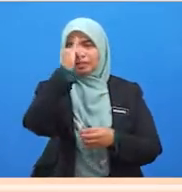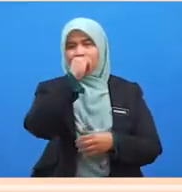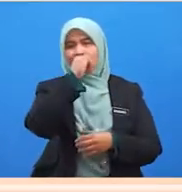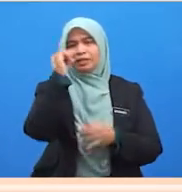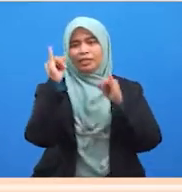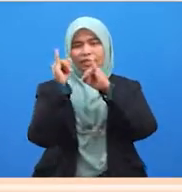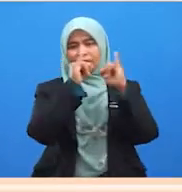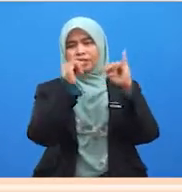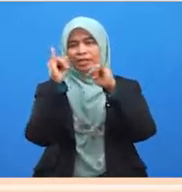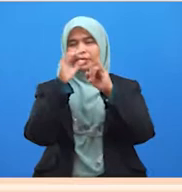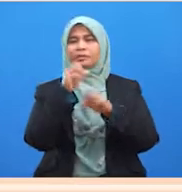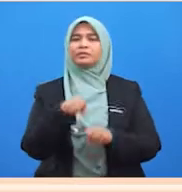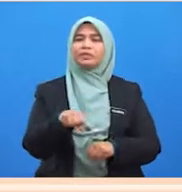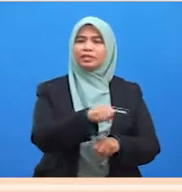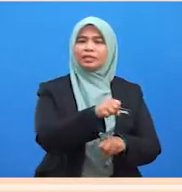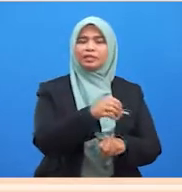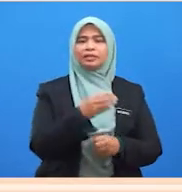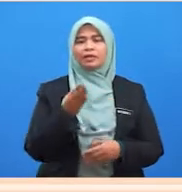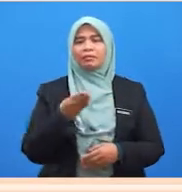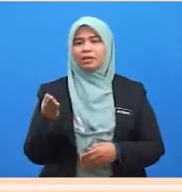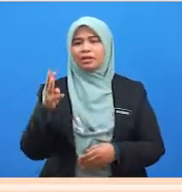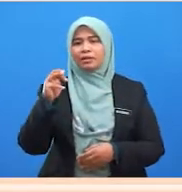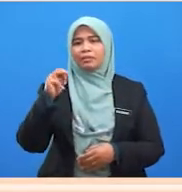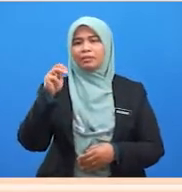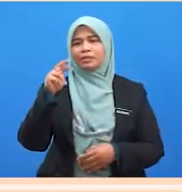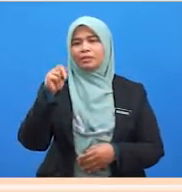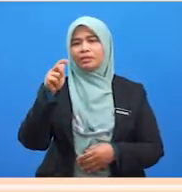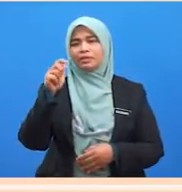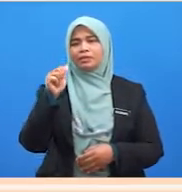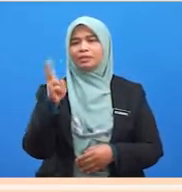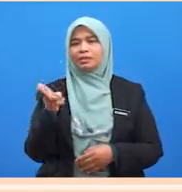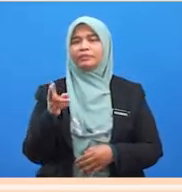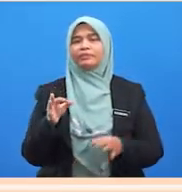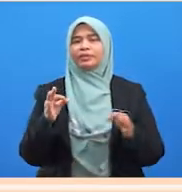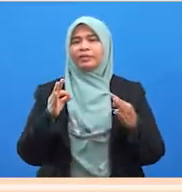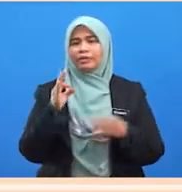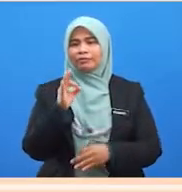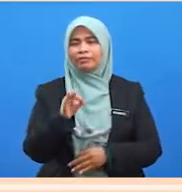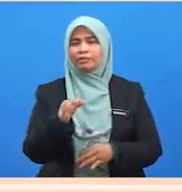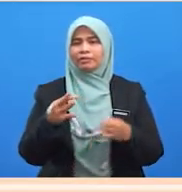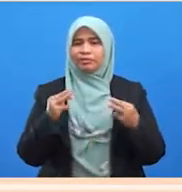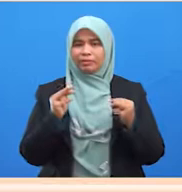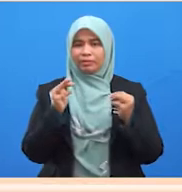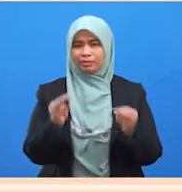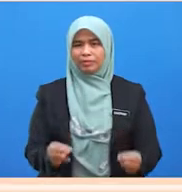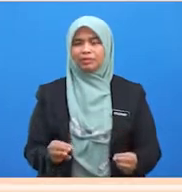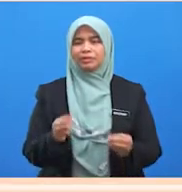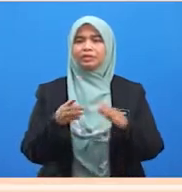dan juga bahan mentah. Faktor manusia pula terbahagi kepada dasar